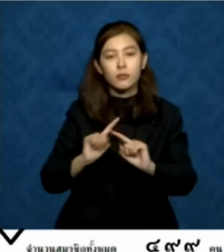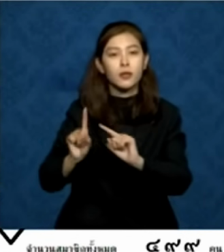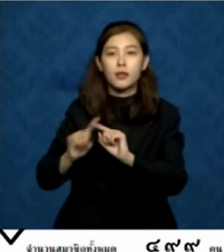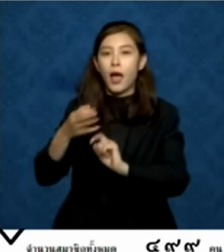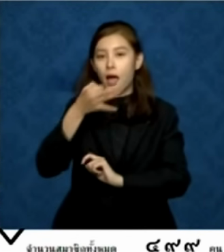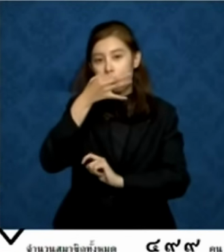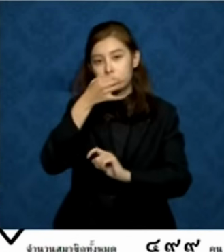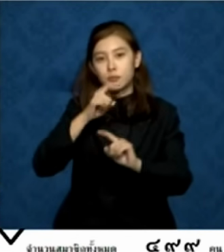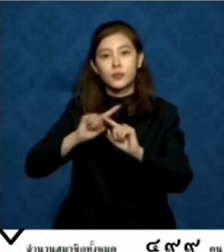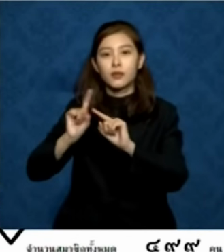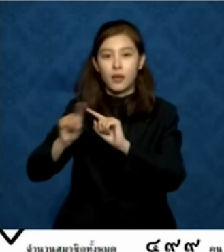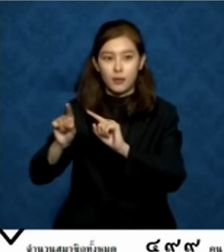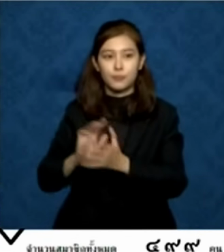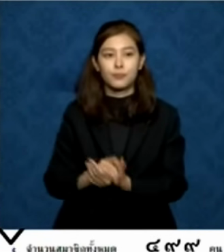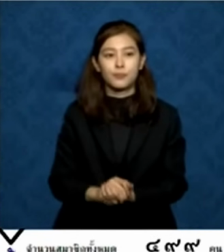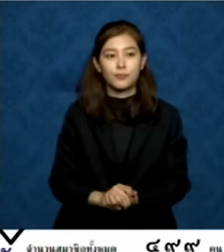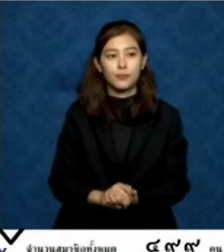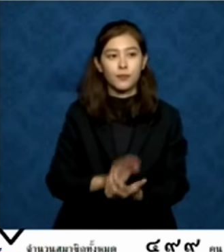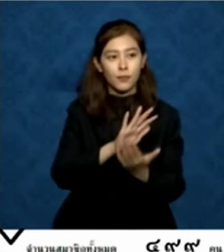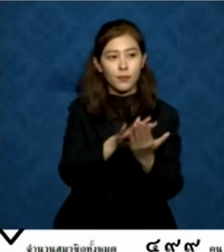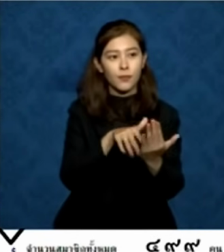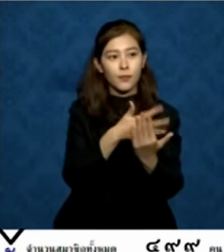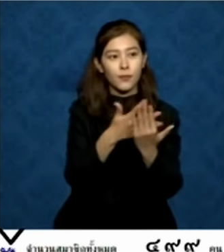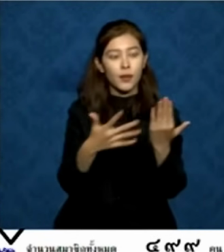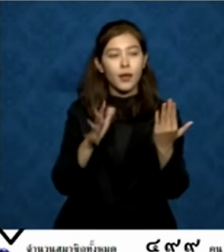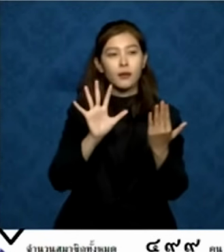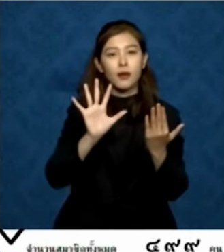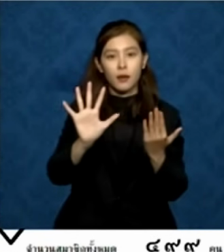ยุทธศาสตร์ที่5